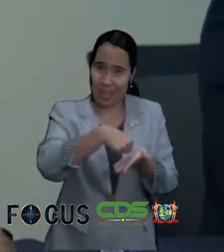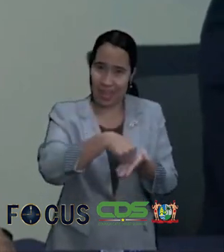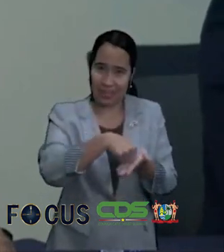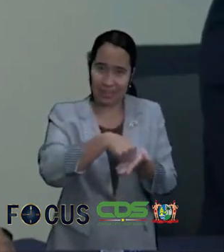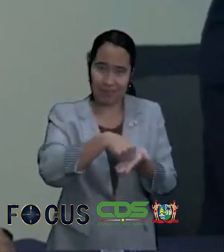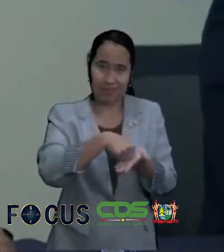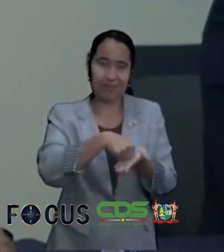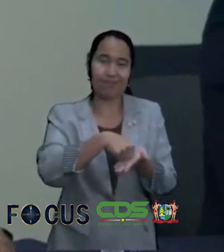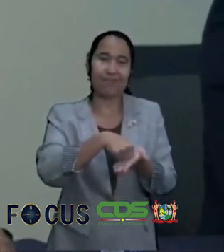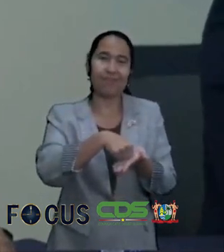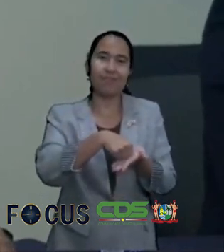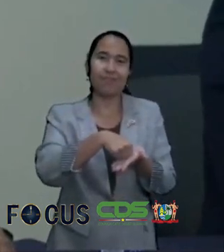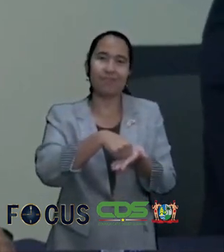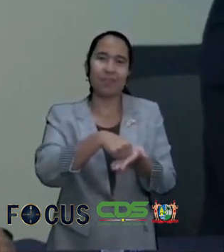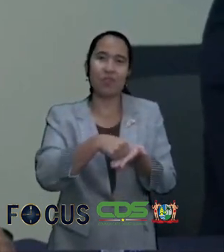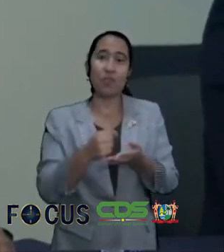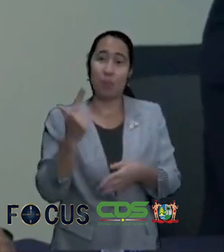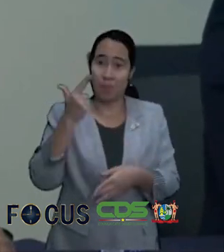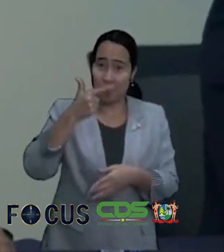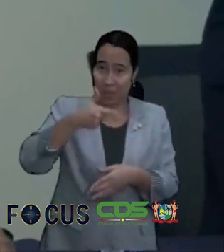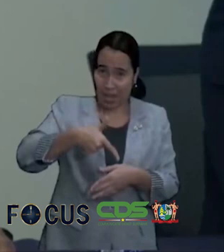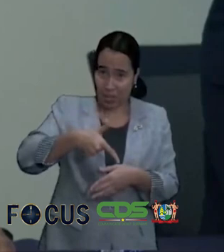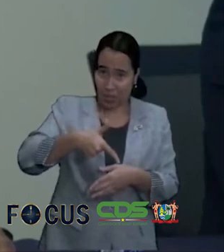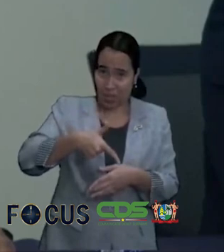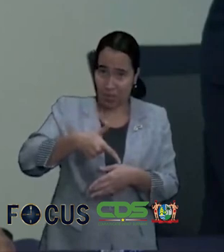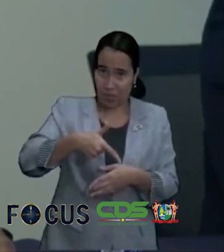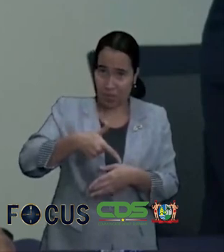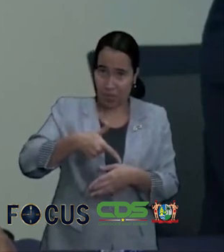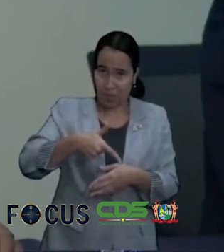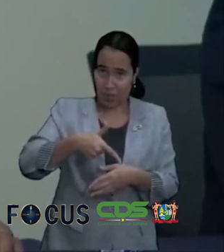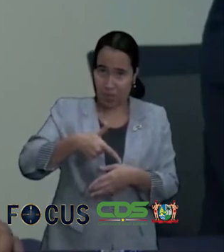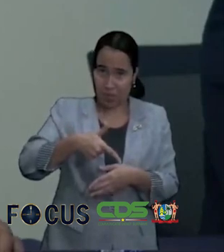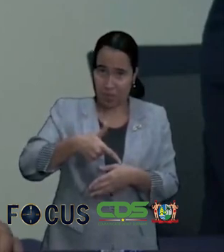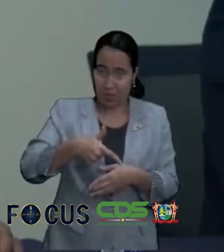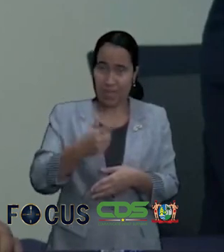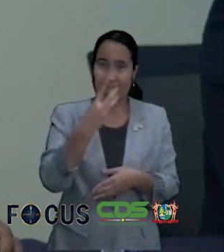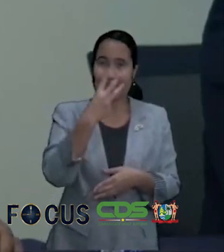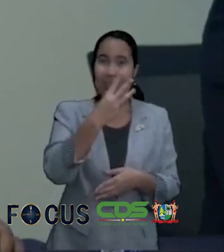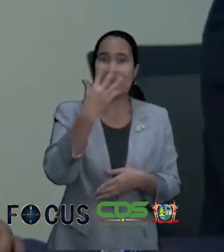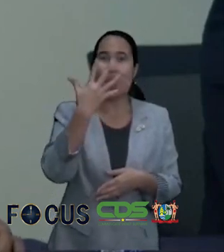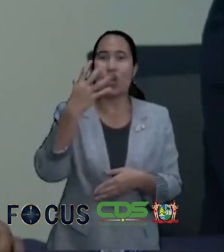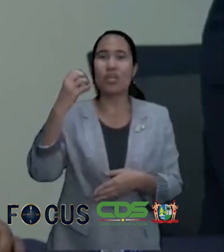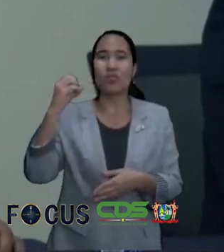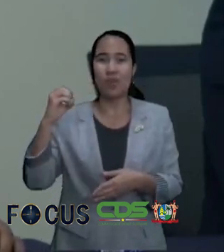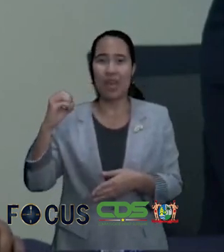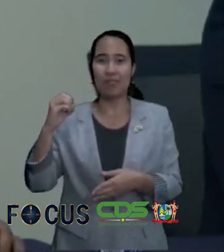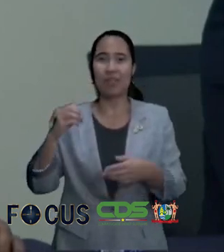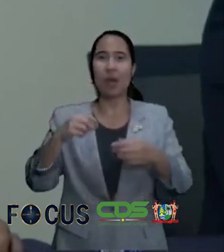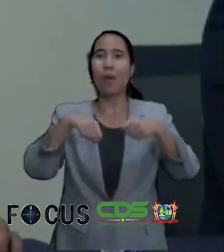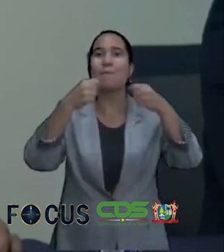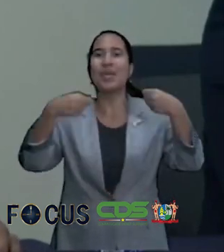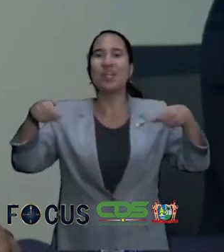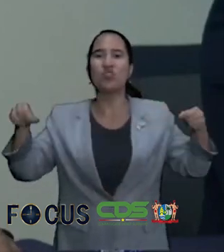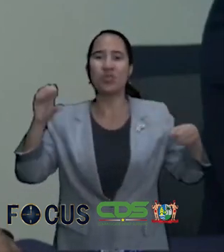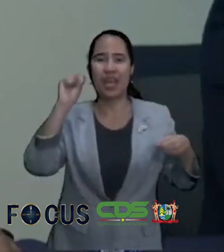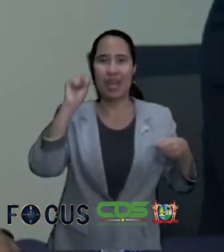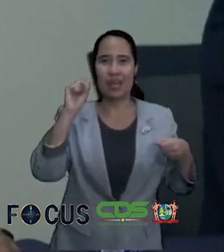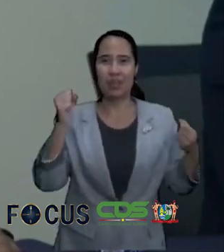voornamelijk voor diesel, gaat er voor 350 miljoen aan subsidies voor diesel.